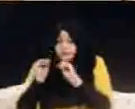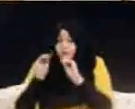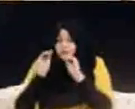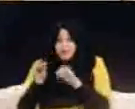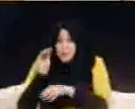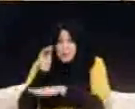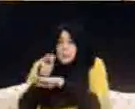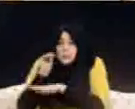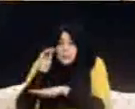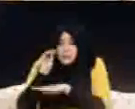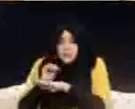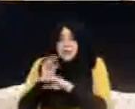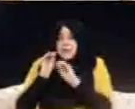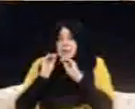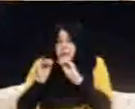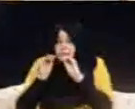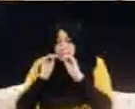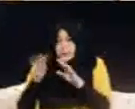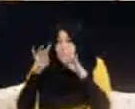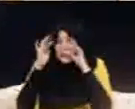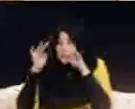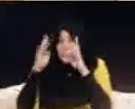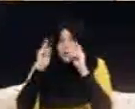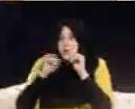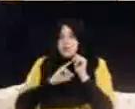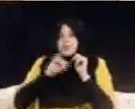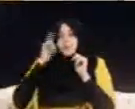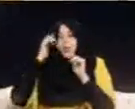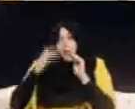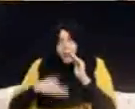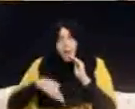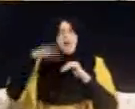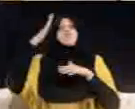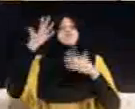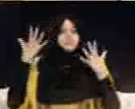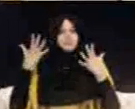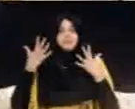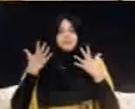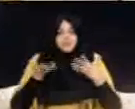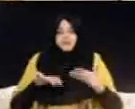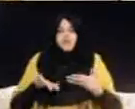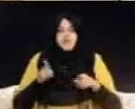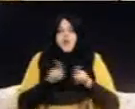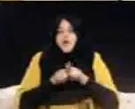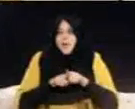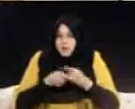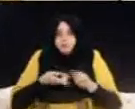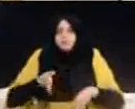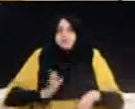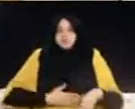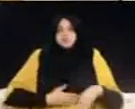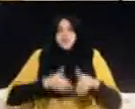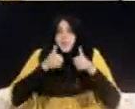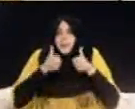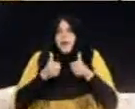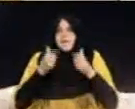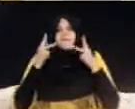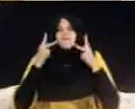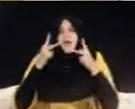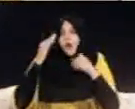يتمثلها عند الكبر حينما يكبر. أما إذا لم يكن كذلك قد يفسد